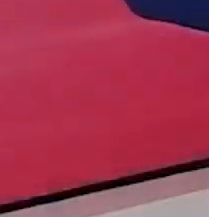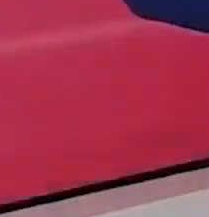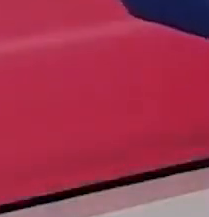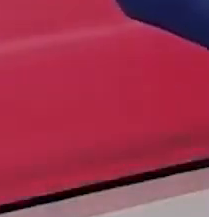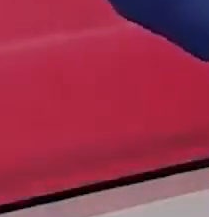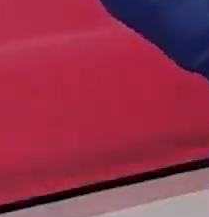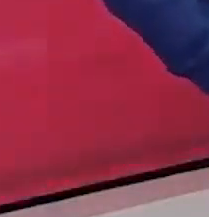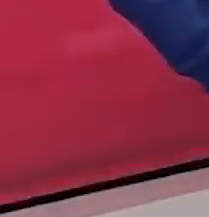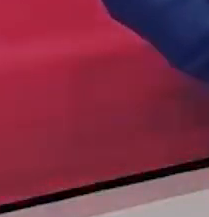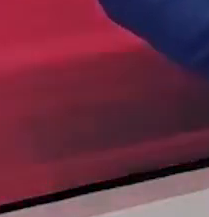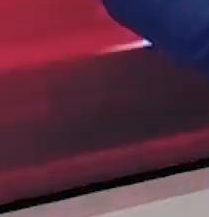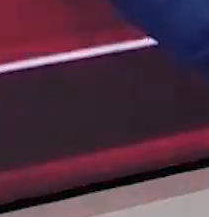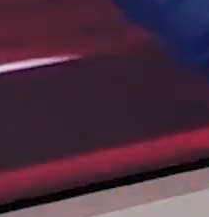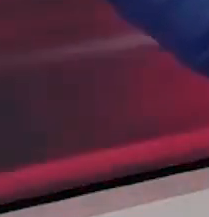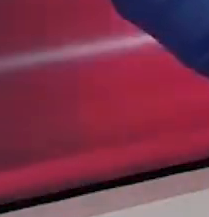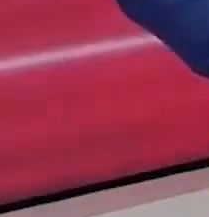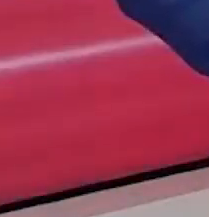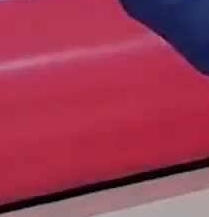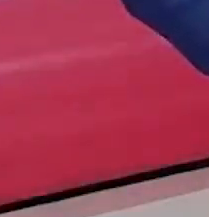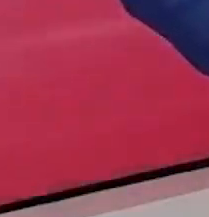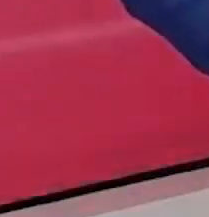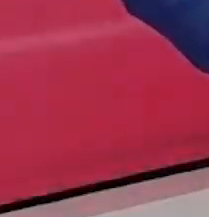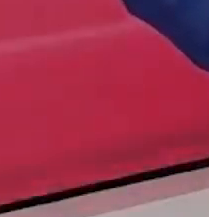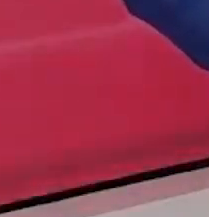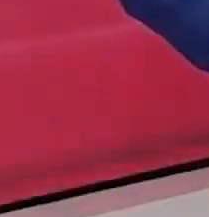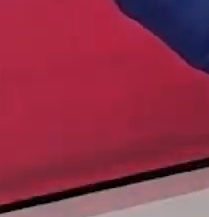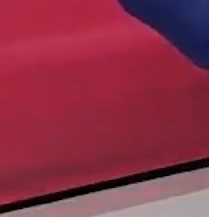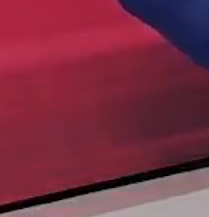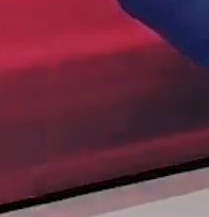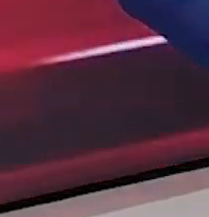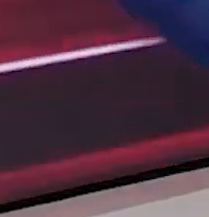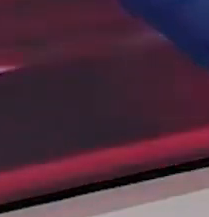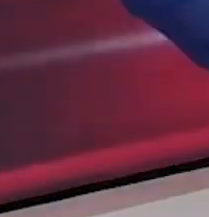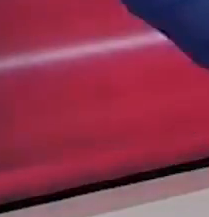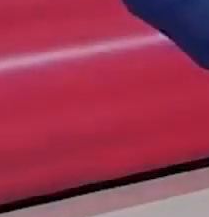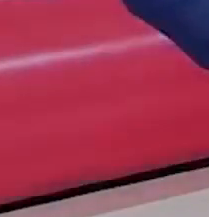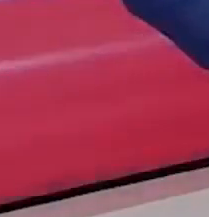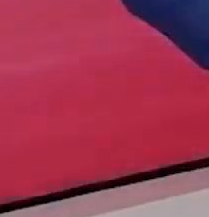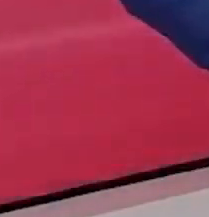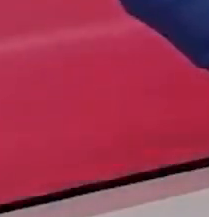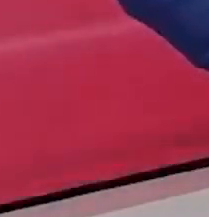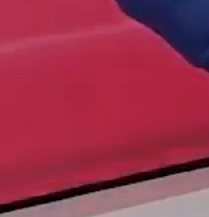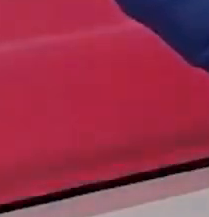balita, bisitahin at mag-subscribe sa GMA Integrated News sa YouTube. Sa mga kapuso